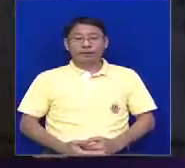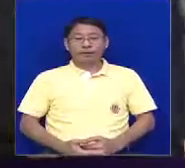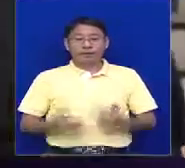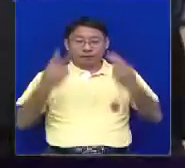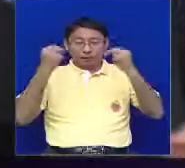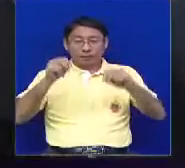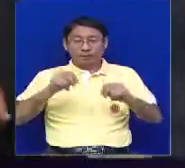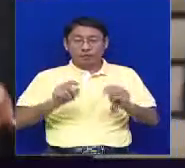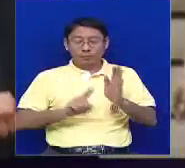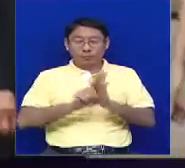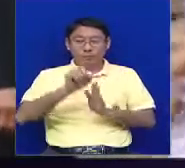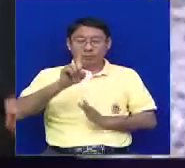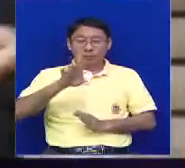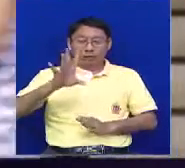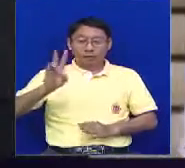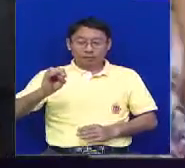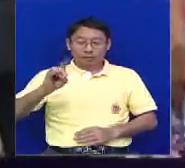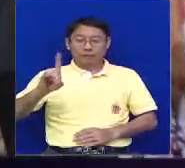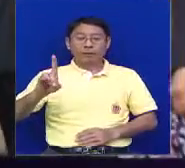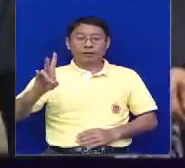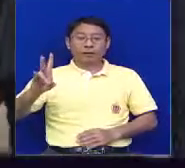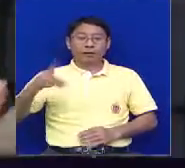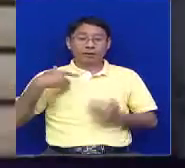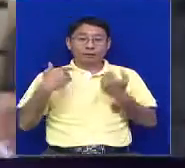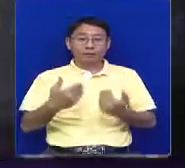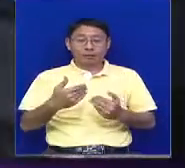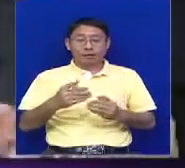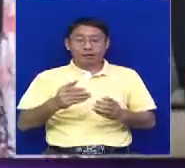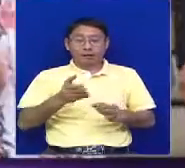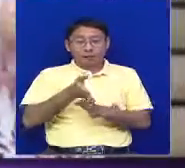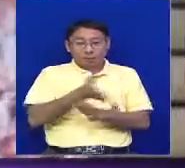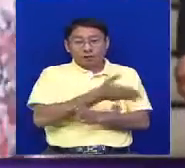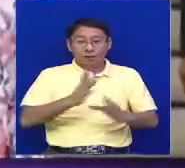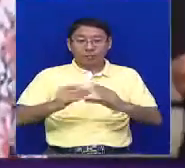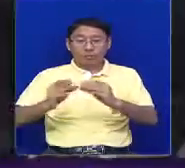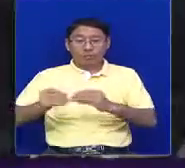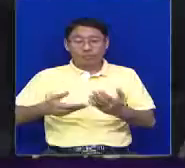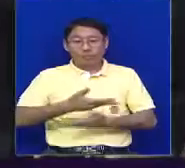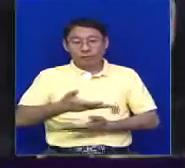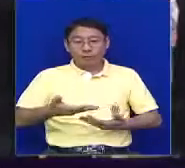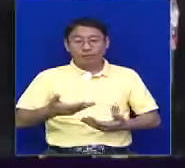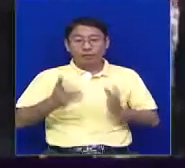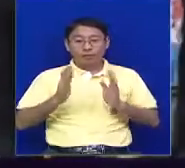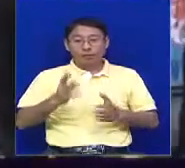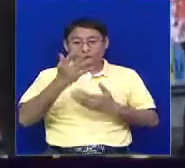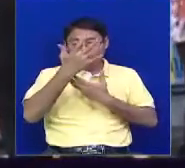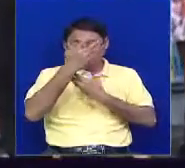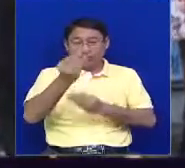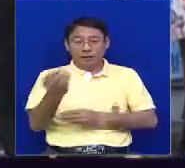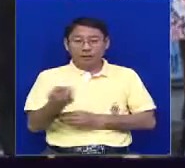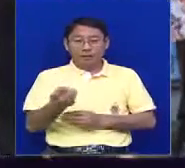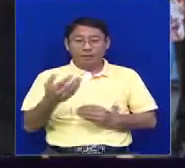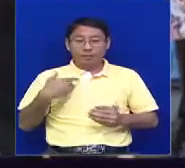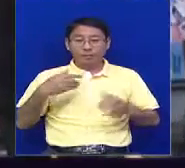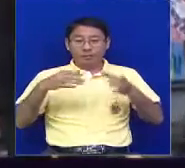ก็สูง177นะ ใช่แล้วก็บรรยากาศก่อนการประชุมจะเห็นนะคะว่าไม่ค่อยคึกคักเท่าไหร่เนื่องจากว่ามีบูธเ